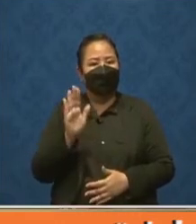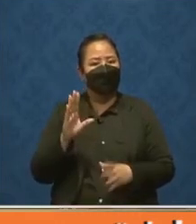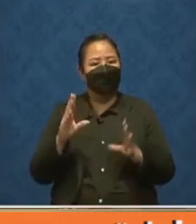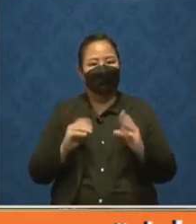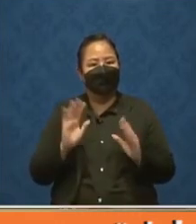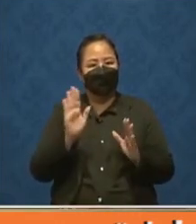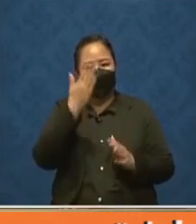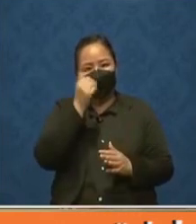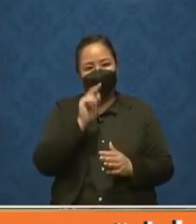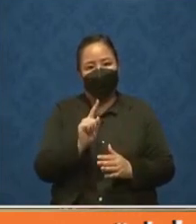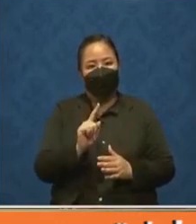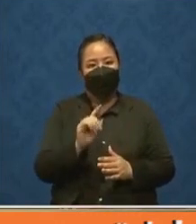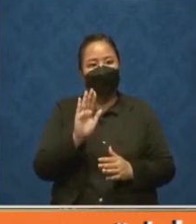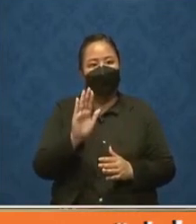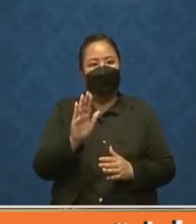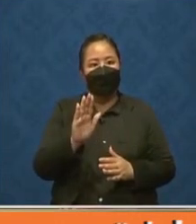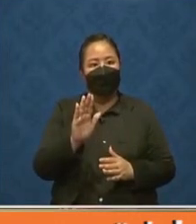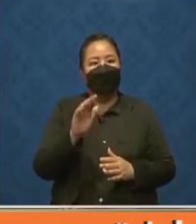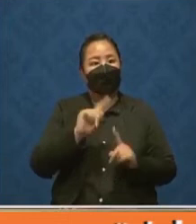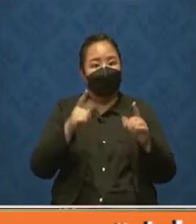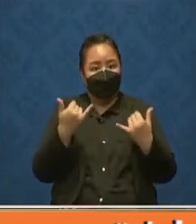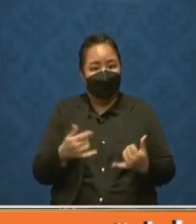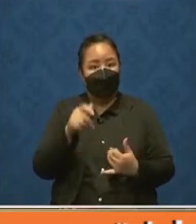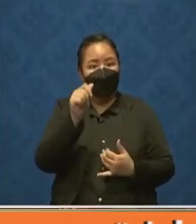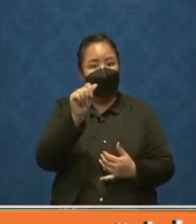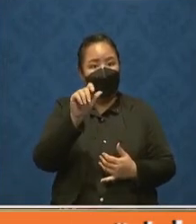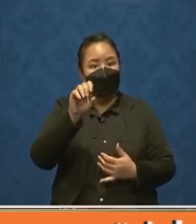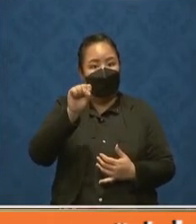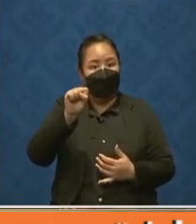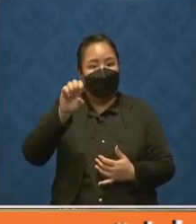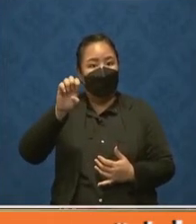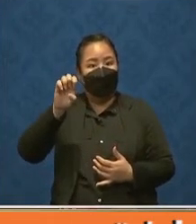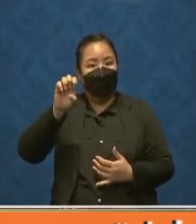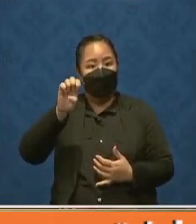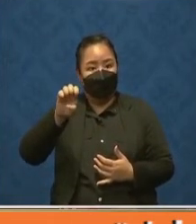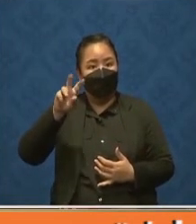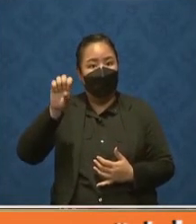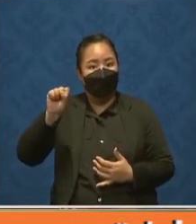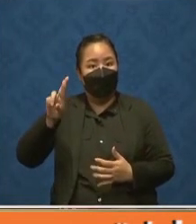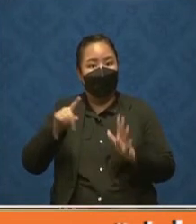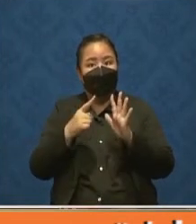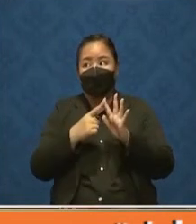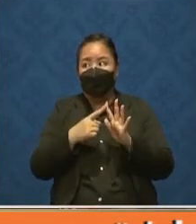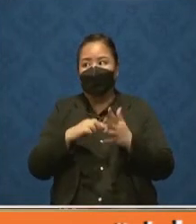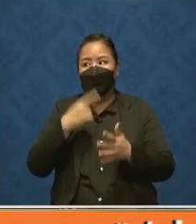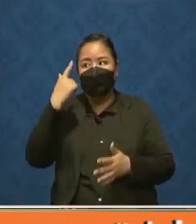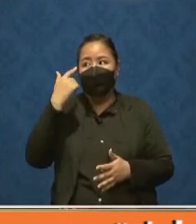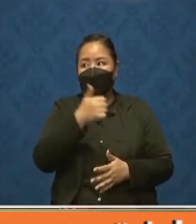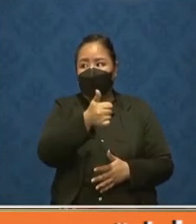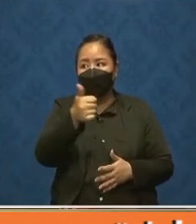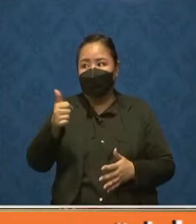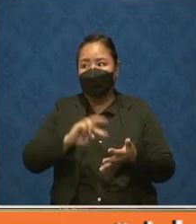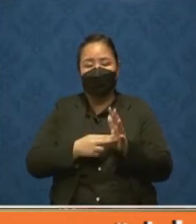เสนอของท่านส.ส.อิสระจากพรรคประชาธิปัตย์เป็นทางเลือกที่ดีเป็นอีกทางเลือกหนึ่งแต่ในเมื่อท่านบอกว่าหลายเรื่องท่